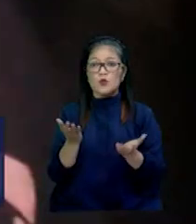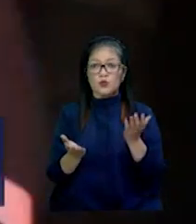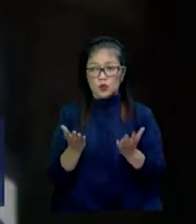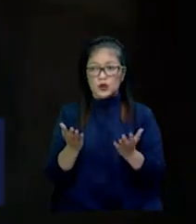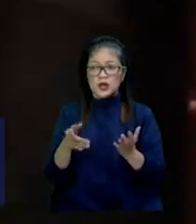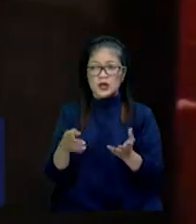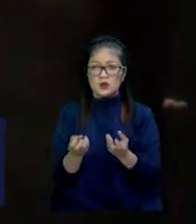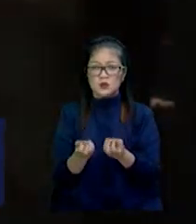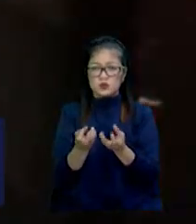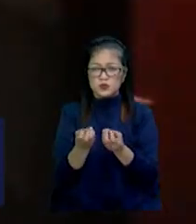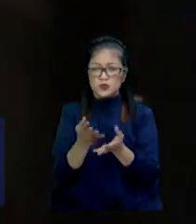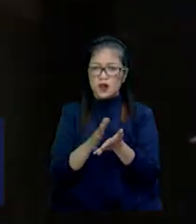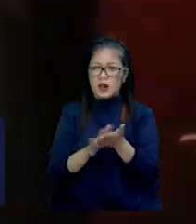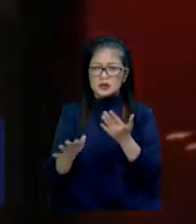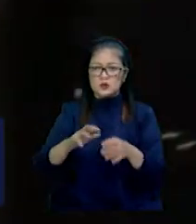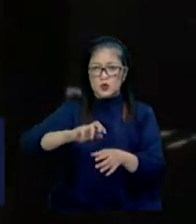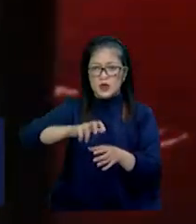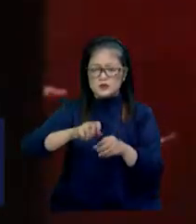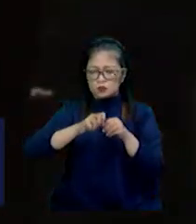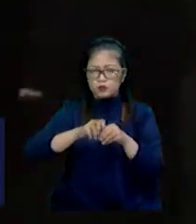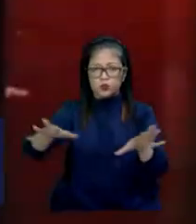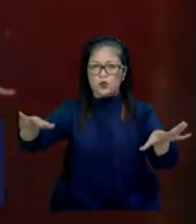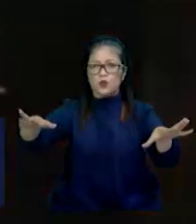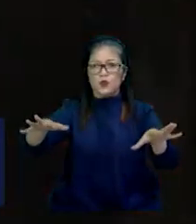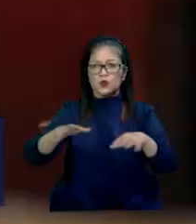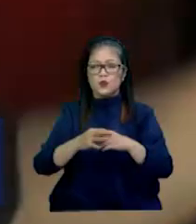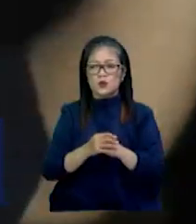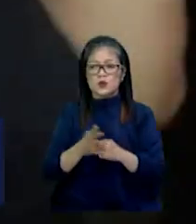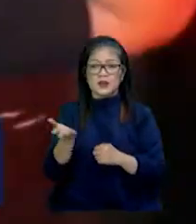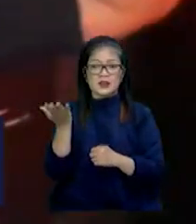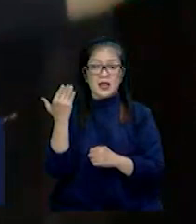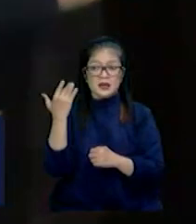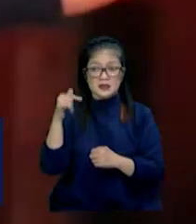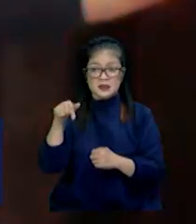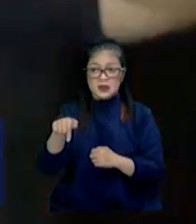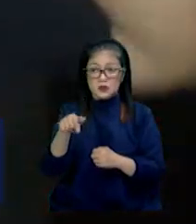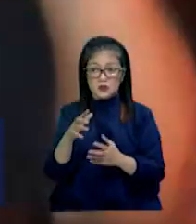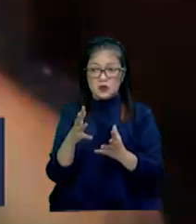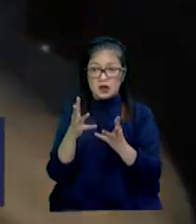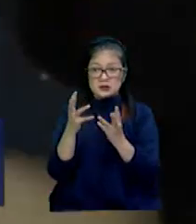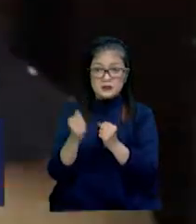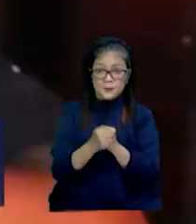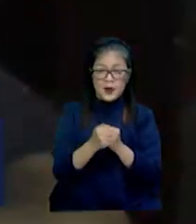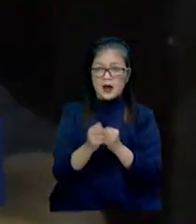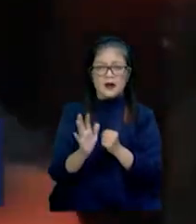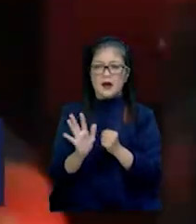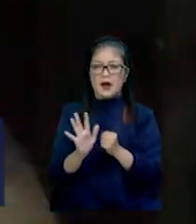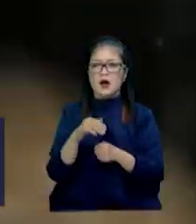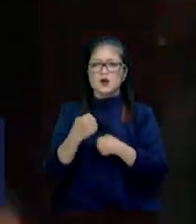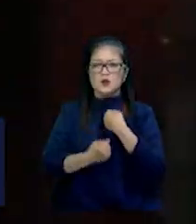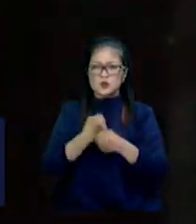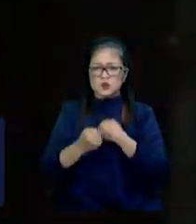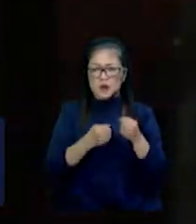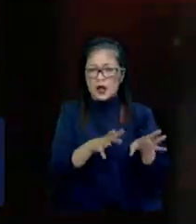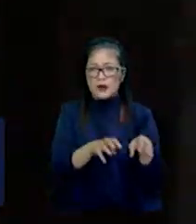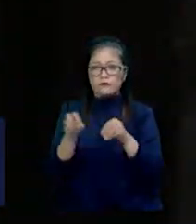nggak terlalu melebar. Tadi sempat ada yang terjebak atau gimana, Bang? Terjebak sih enggak. Cuma kita maunya matiin